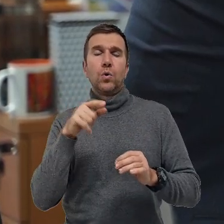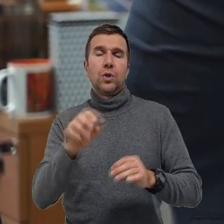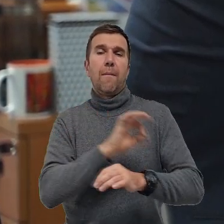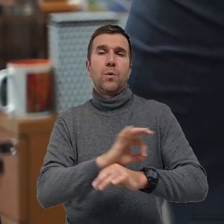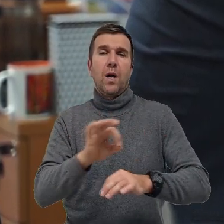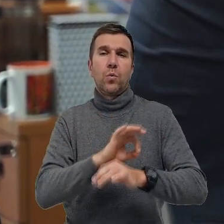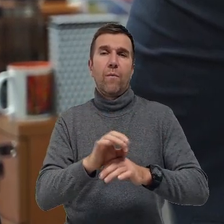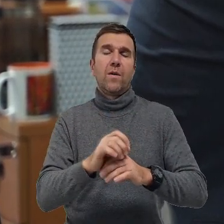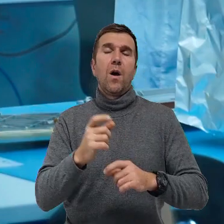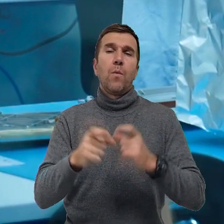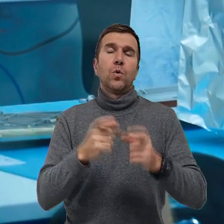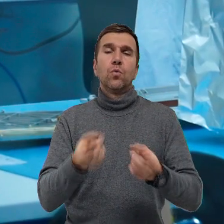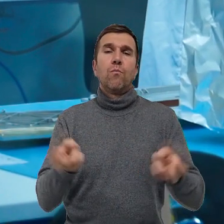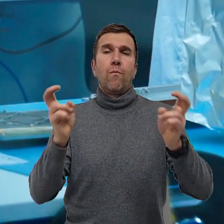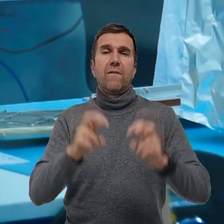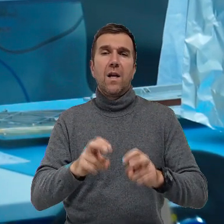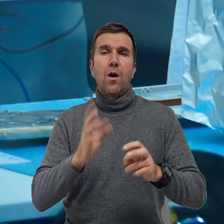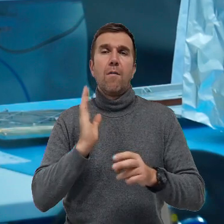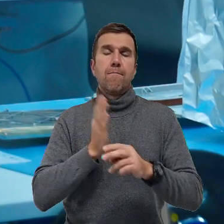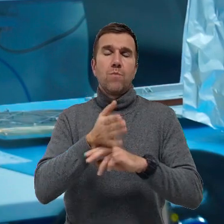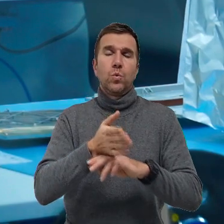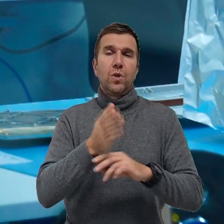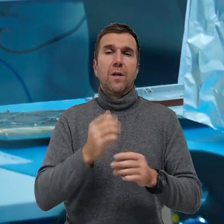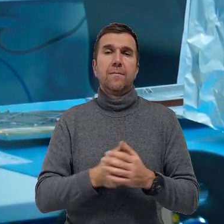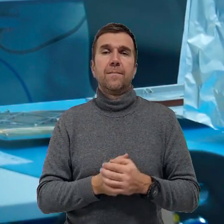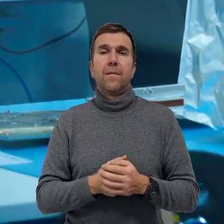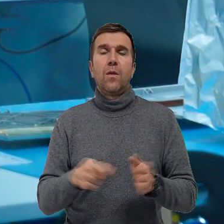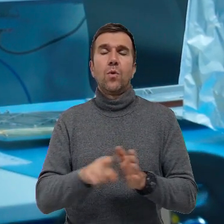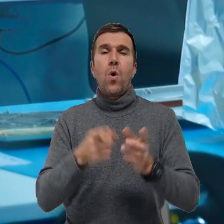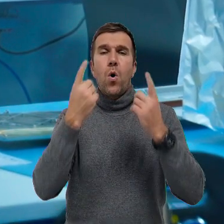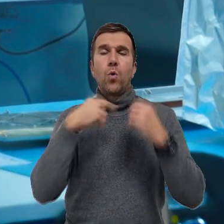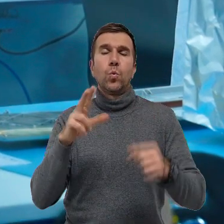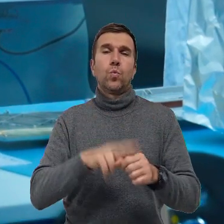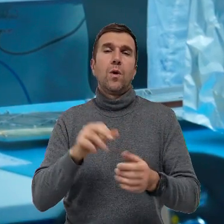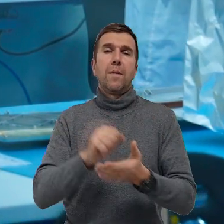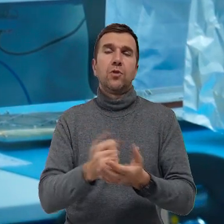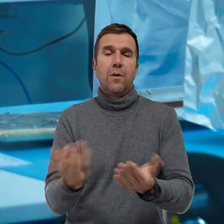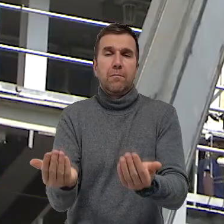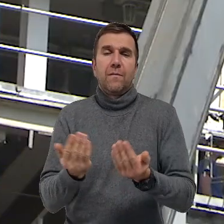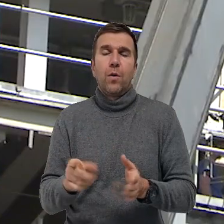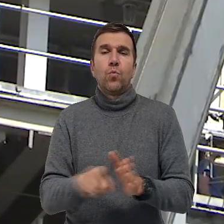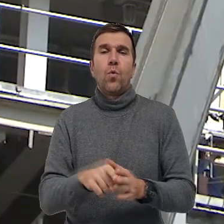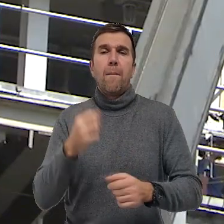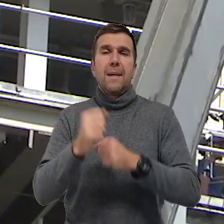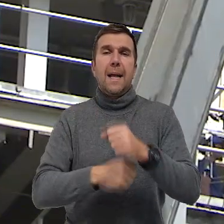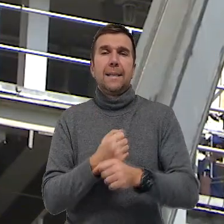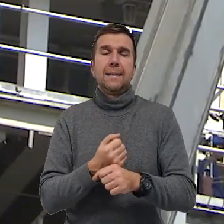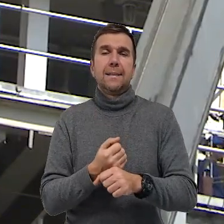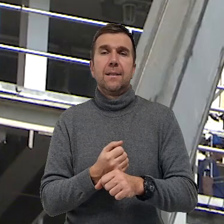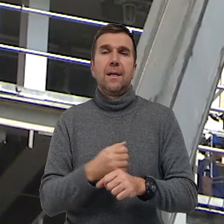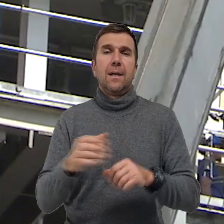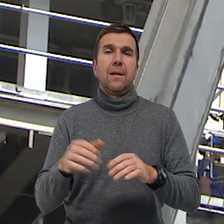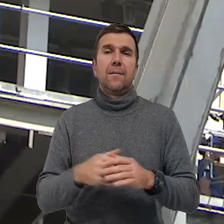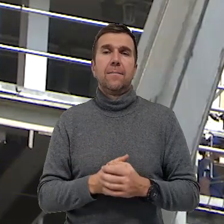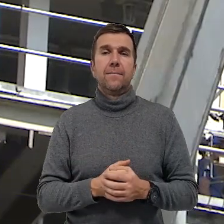tych projektów, czy tych produktów, które powstają później w tych projektach, do osób, które zajmują się rekrutacją, zasobami ludzkimi. Jest